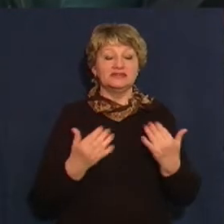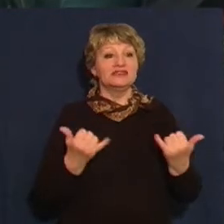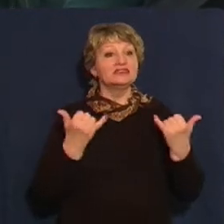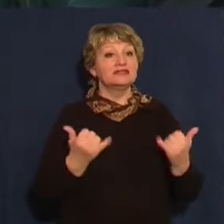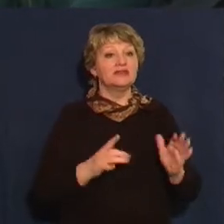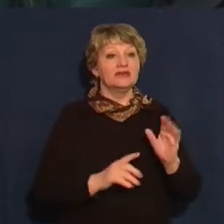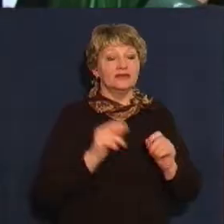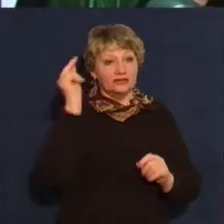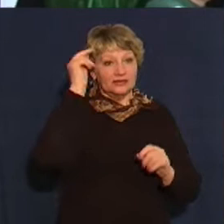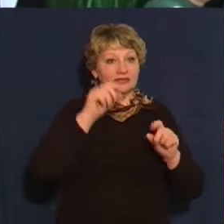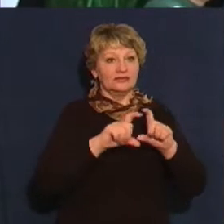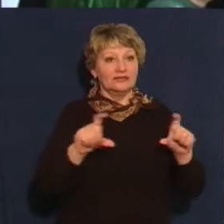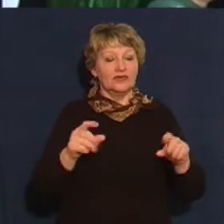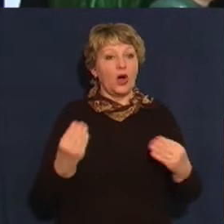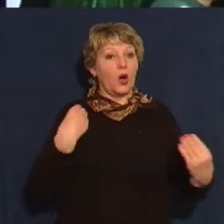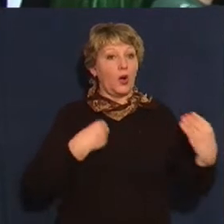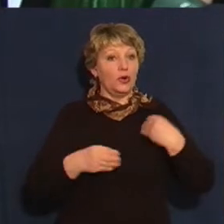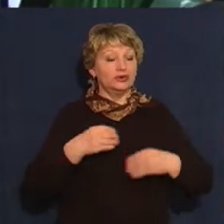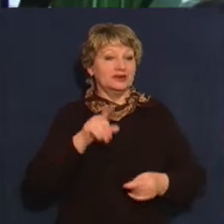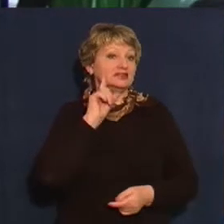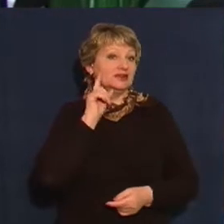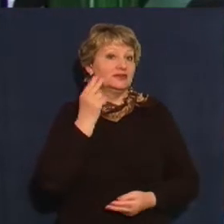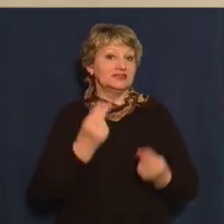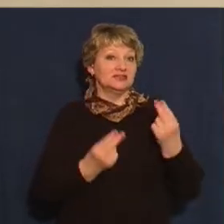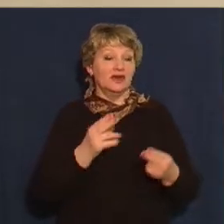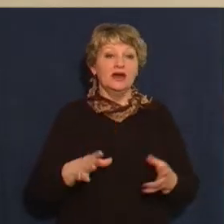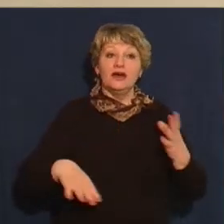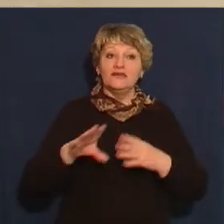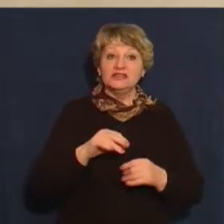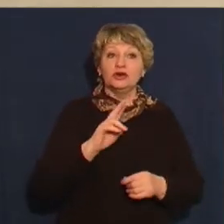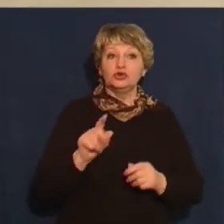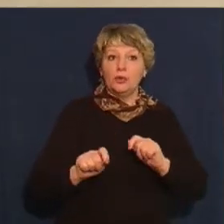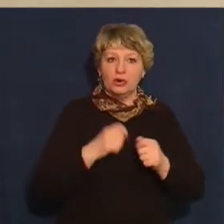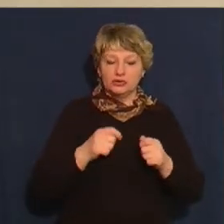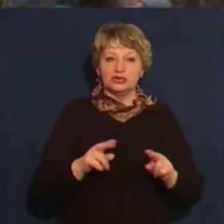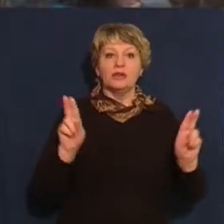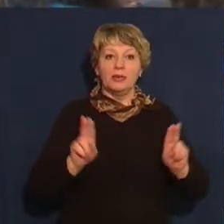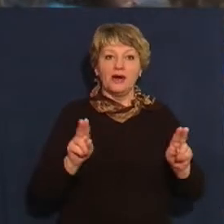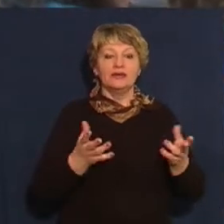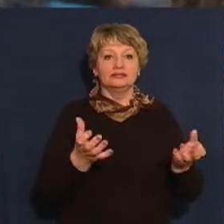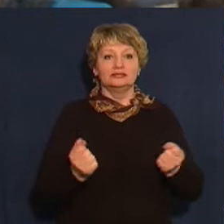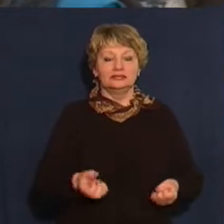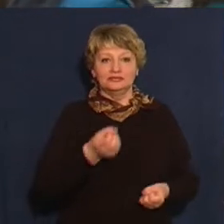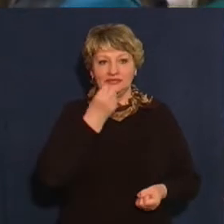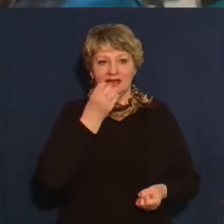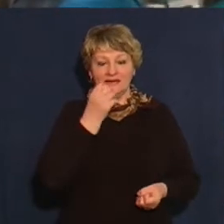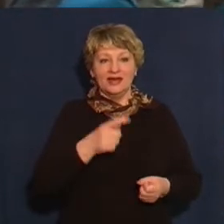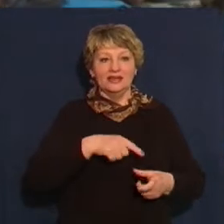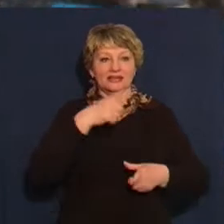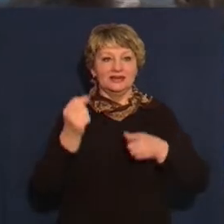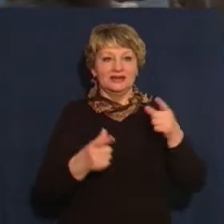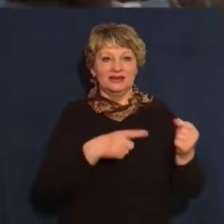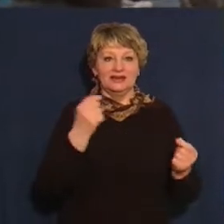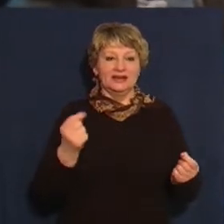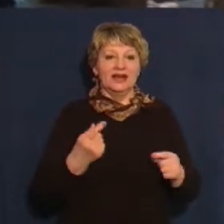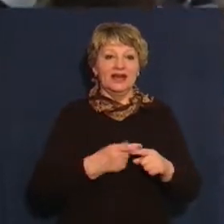навчальному закладі дрес-код – одяг зеленого кольору. Усі, хто порушив правила, отримують трилисник. Це одна з традицій свята, розповідає